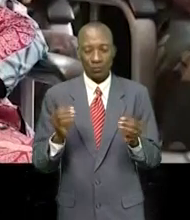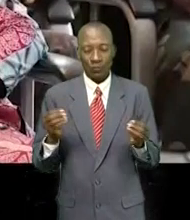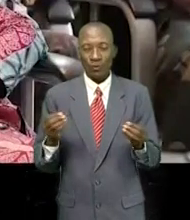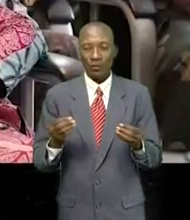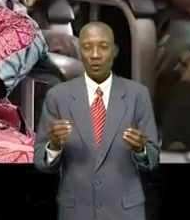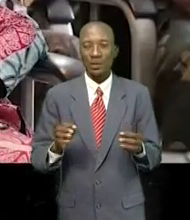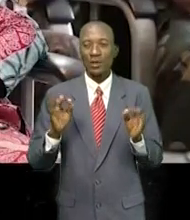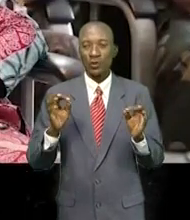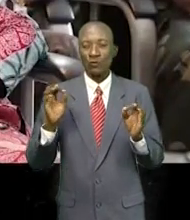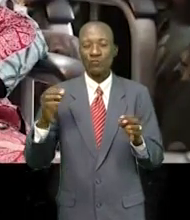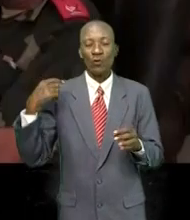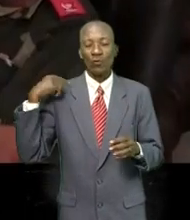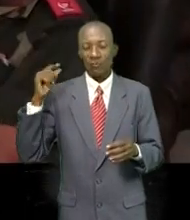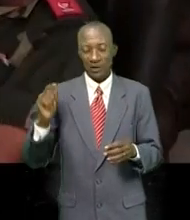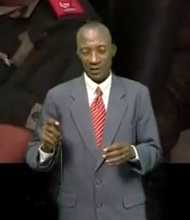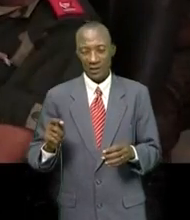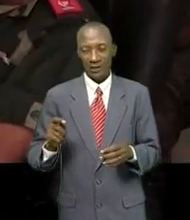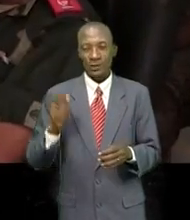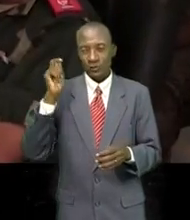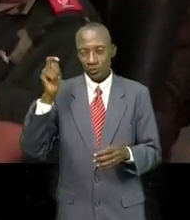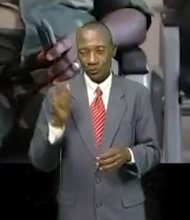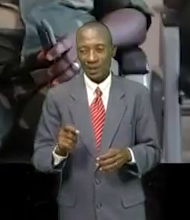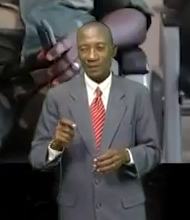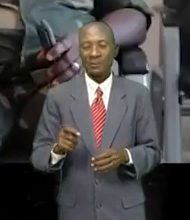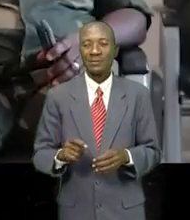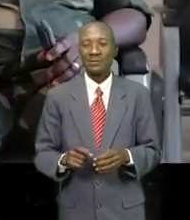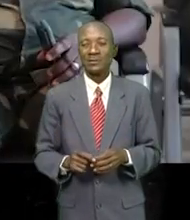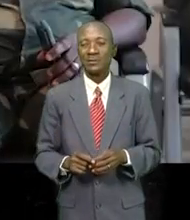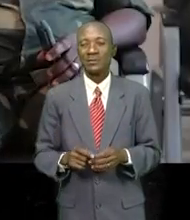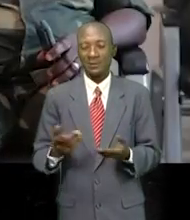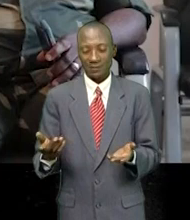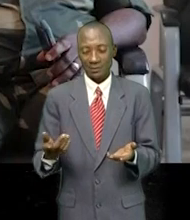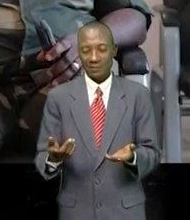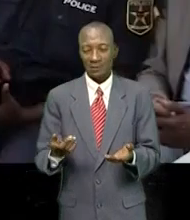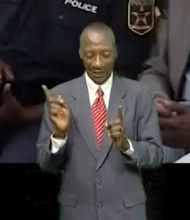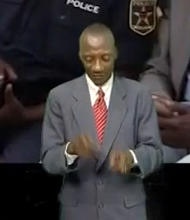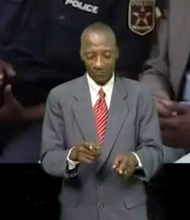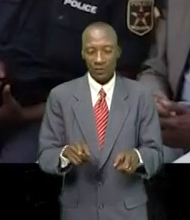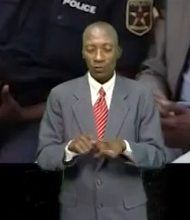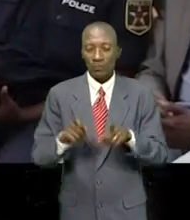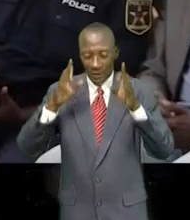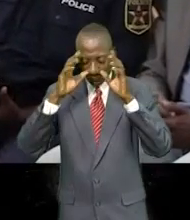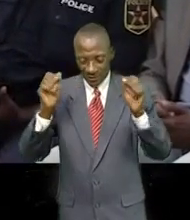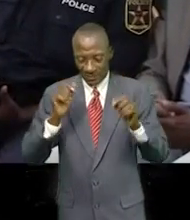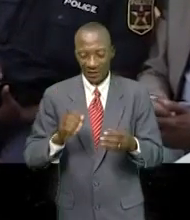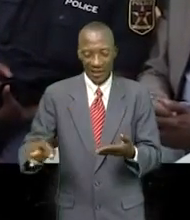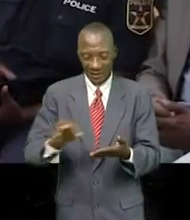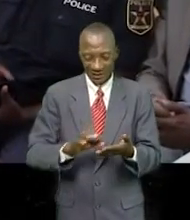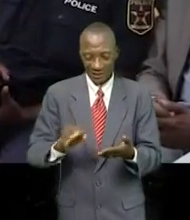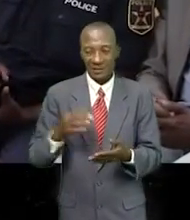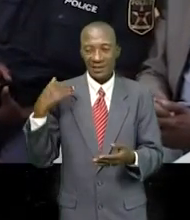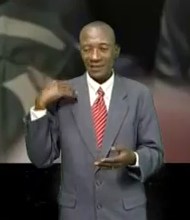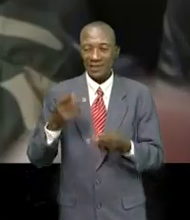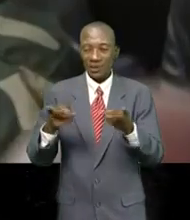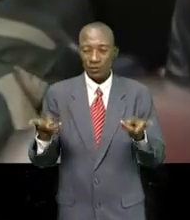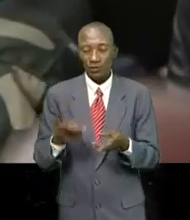signée le 22 juin 2019, proclamation de l'état de siège du 3 mai 2021 et nomination des membres du gouvernement provincial